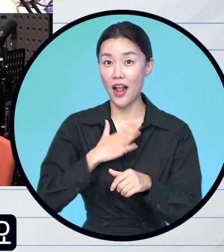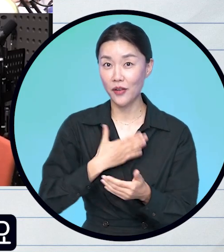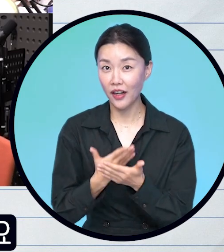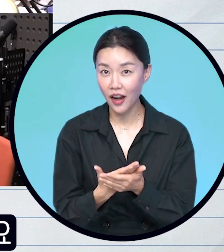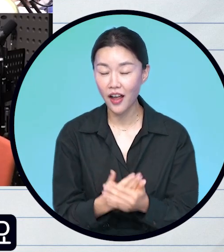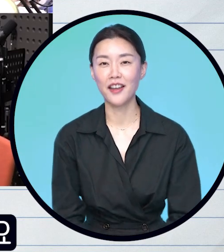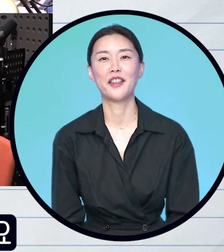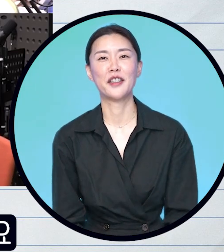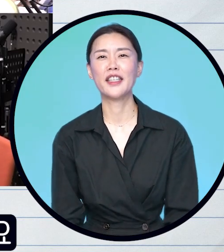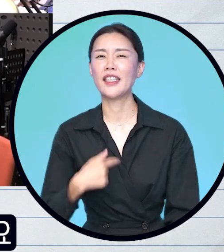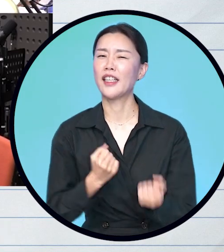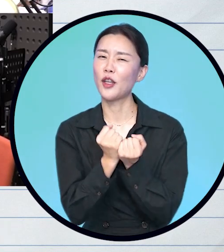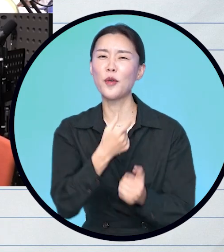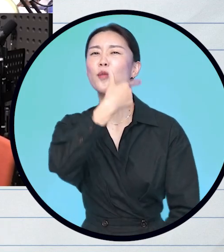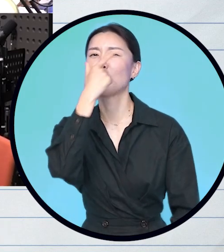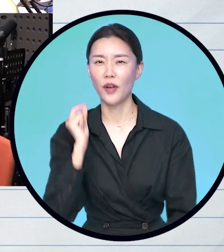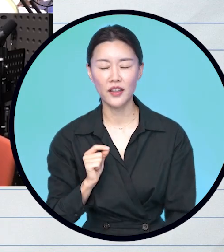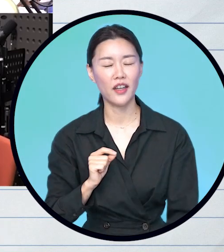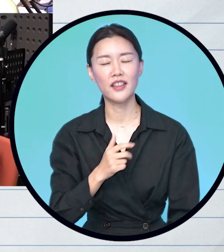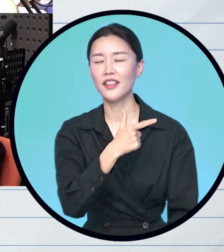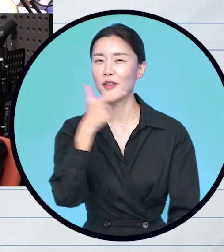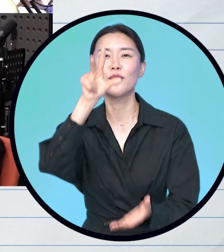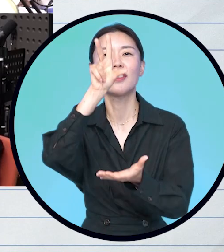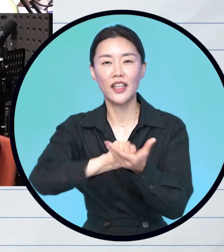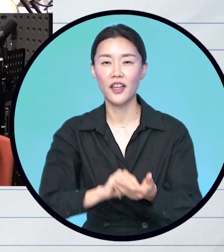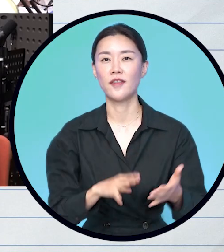365, 24시간 말해도 부족한데 큰일이네요. 야